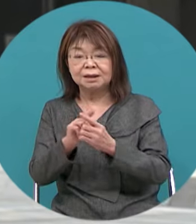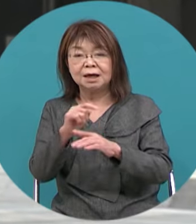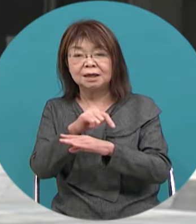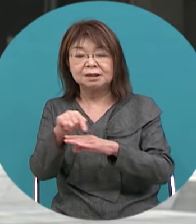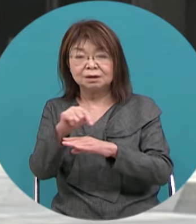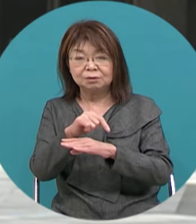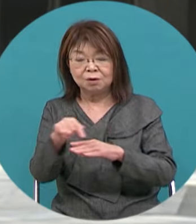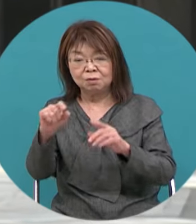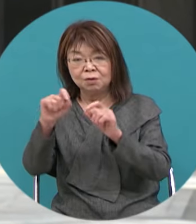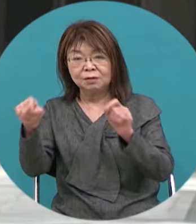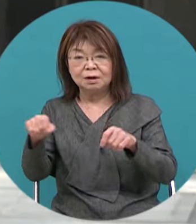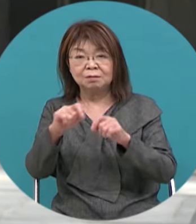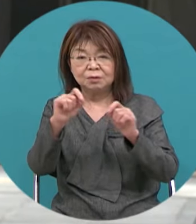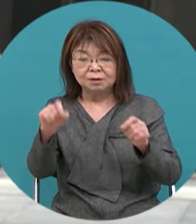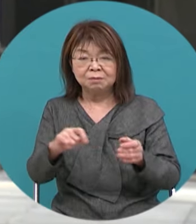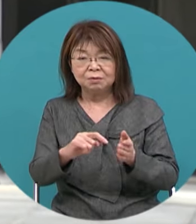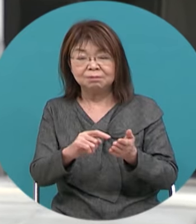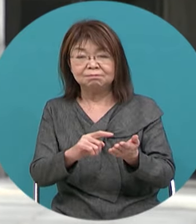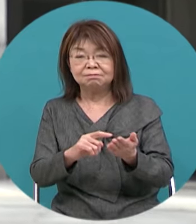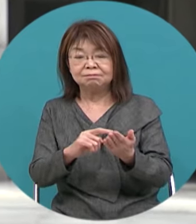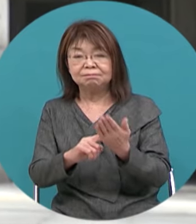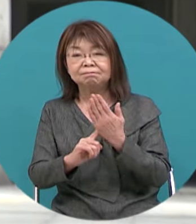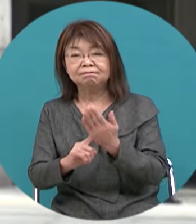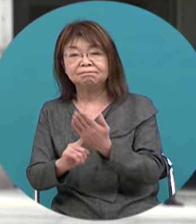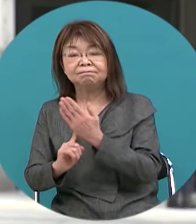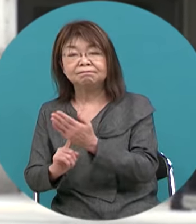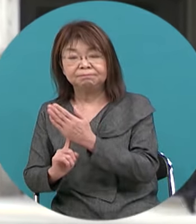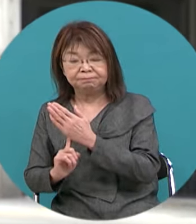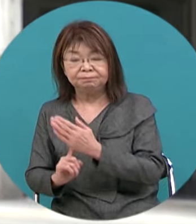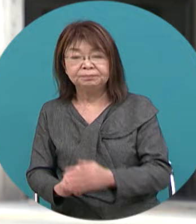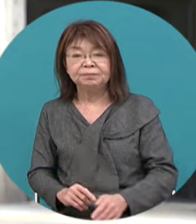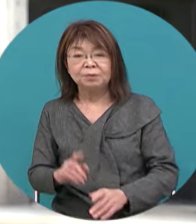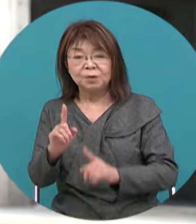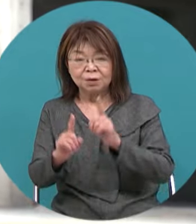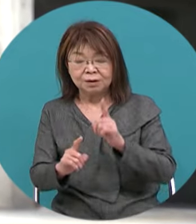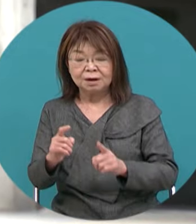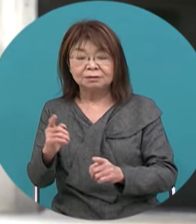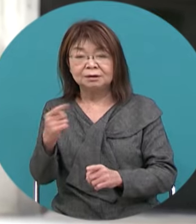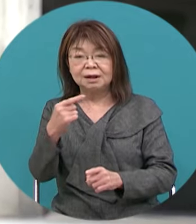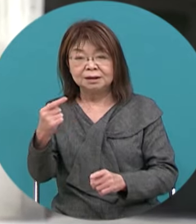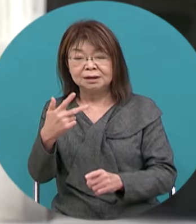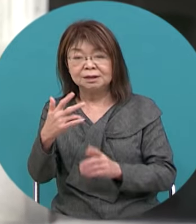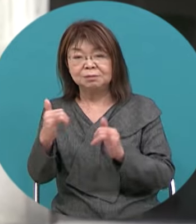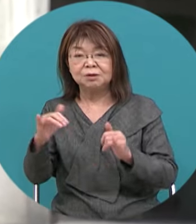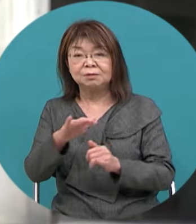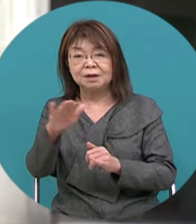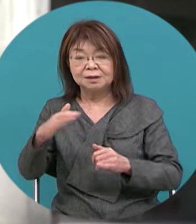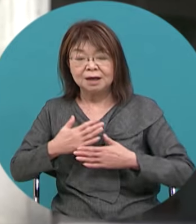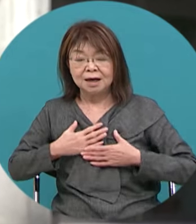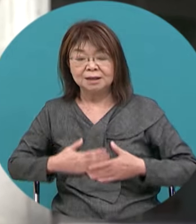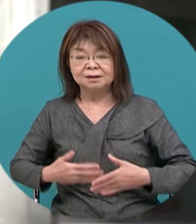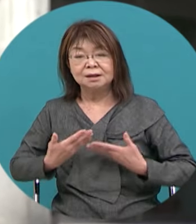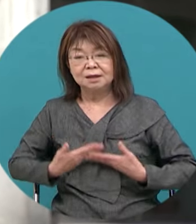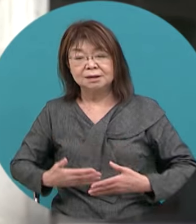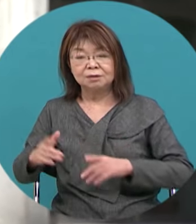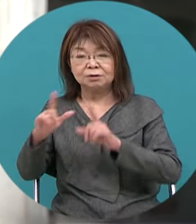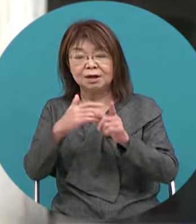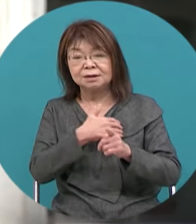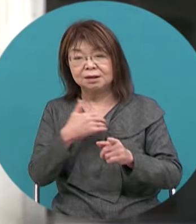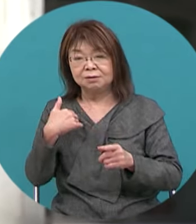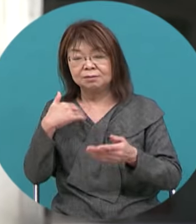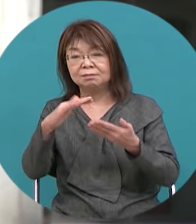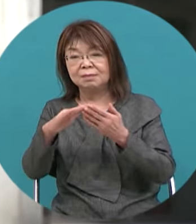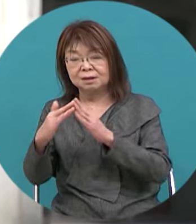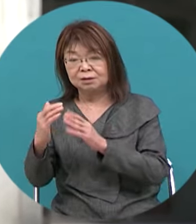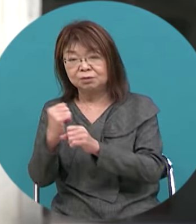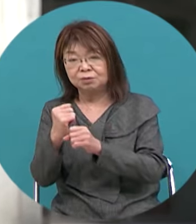露呈したわけでありますけど、とにかく第一は市民の皆さんが安全で安心に暮らせる町、まあ、これを作っていくのは